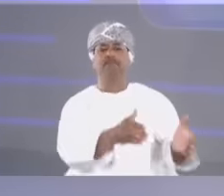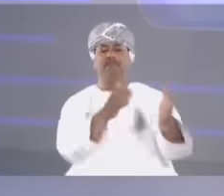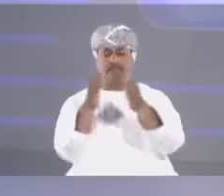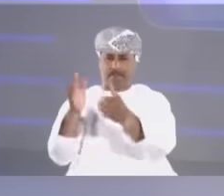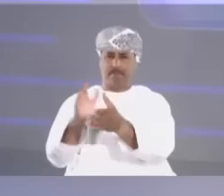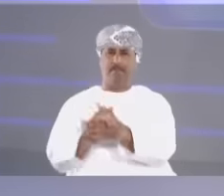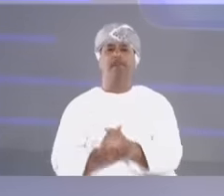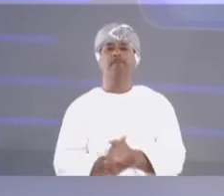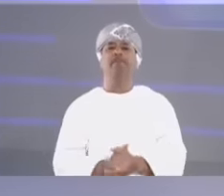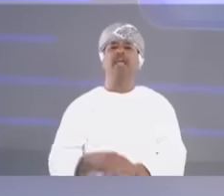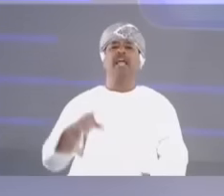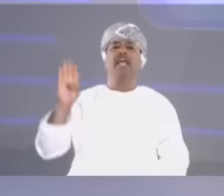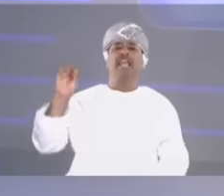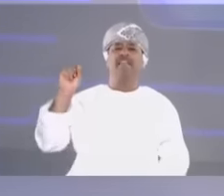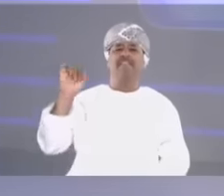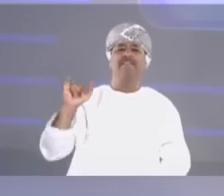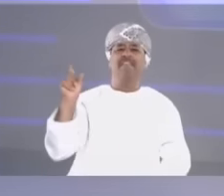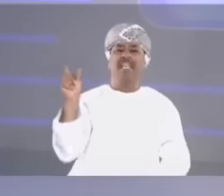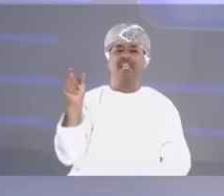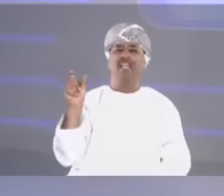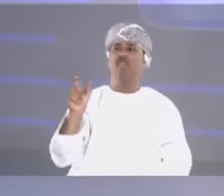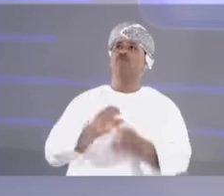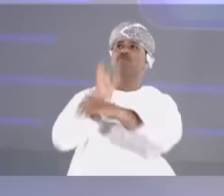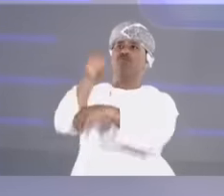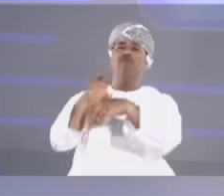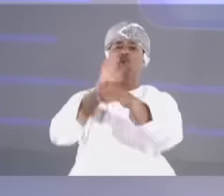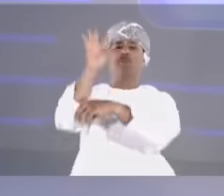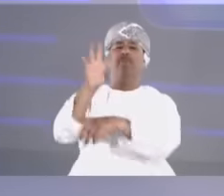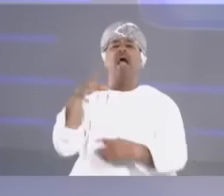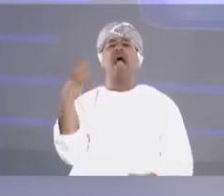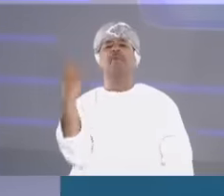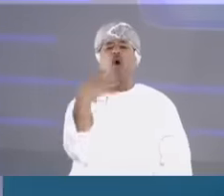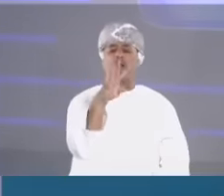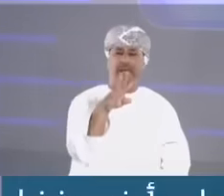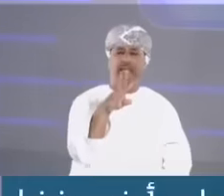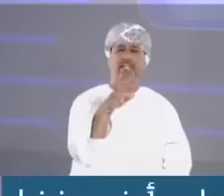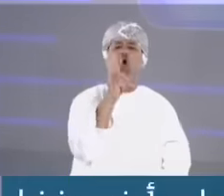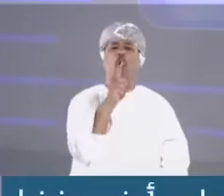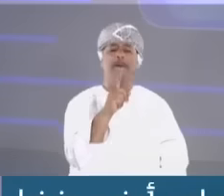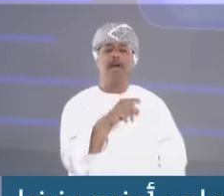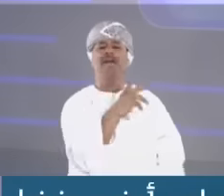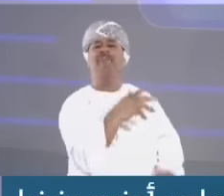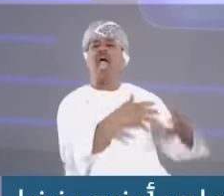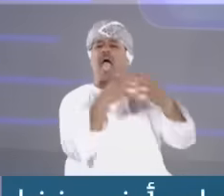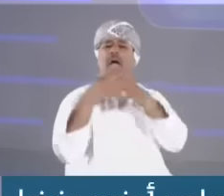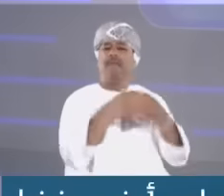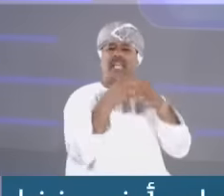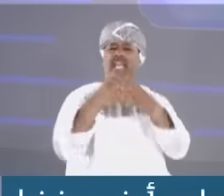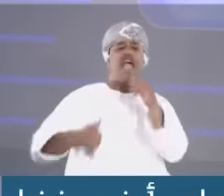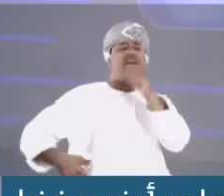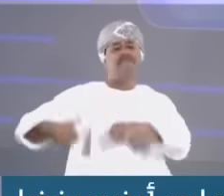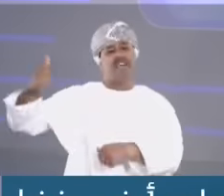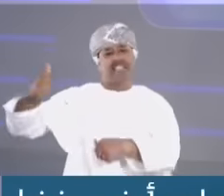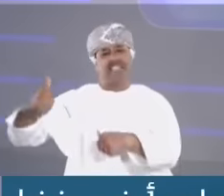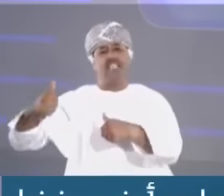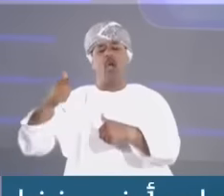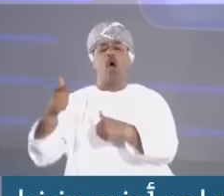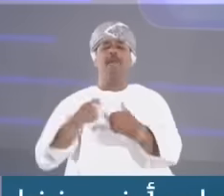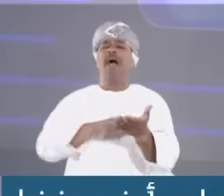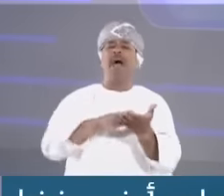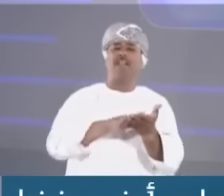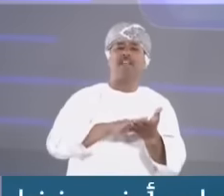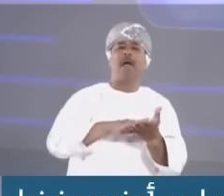سجل كيفين دورانت 44 نقطة ليقود أوكلاهوما سيتي ثاندر للانتصار على نيويورك نيكس على أرضه